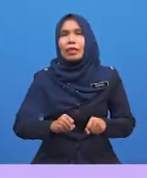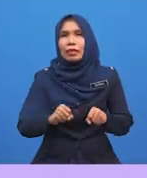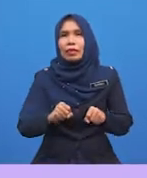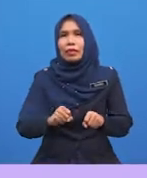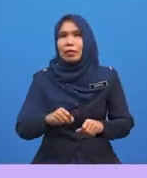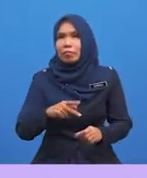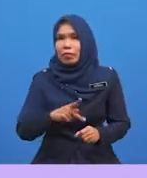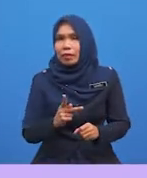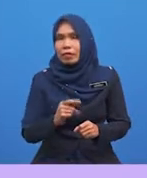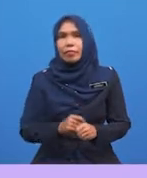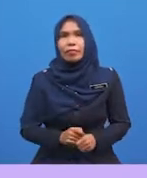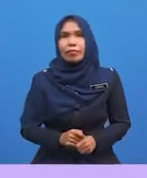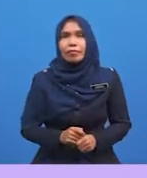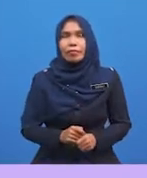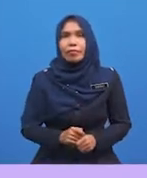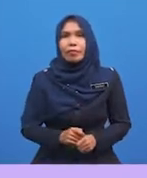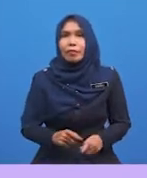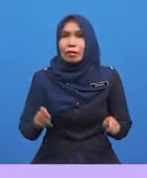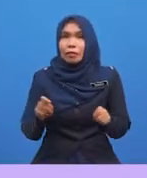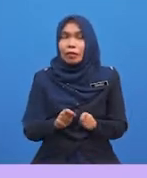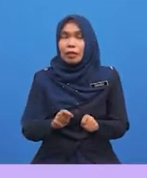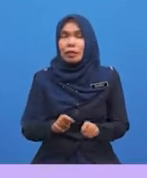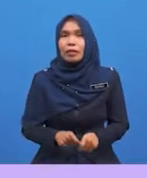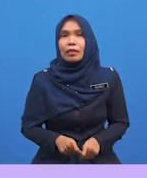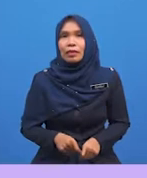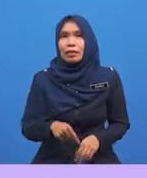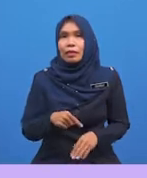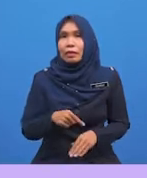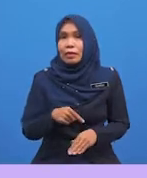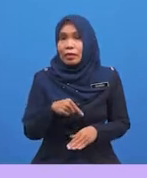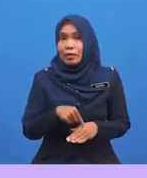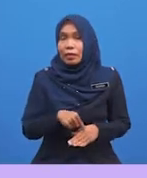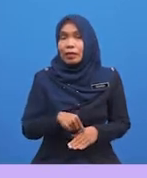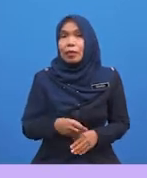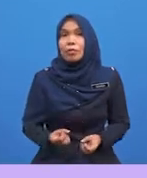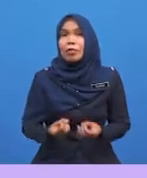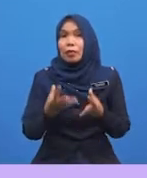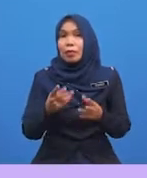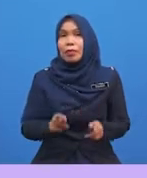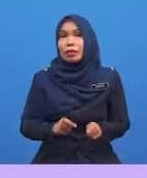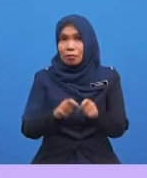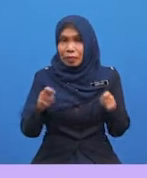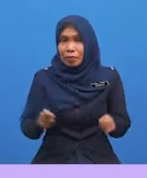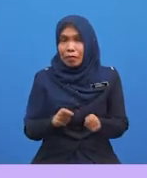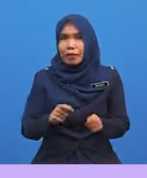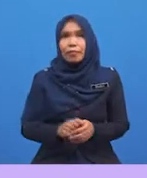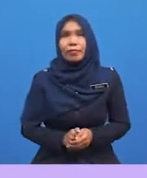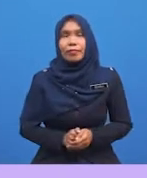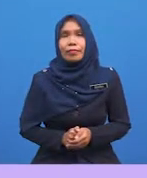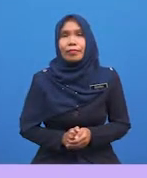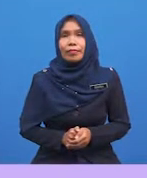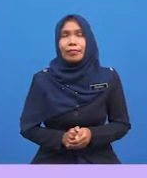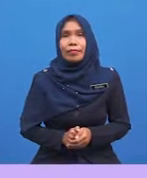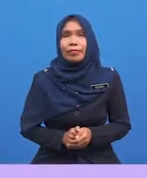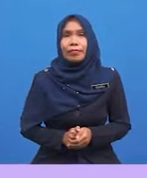padat. Contohnya, Semporna Sabah, Tumpat Kelantan dan Kemaman Terengganu.